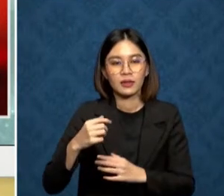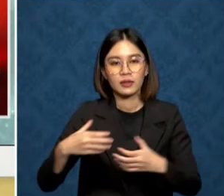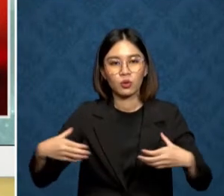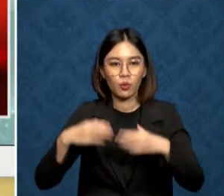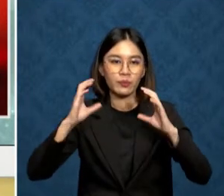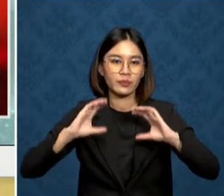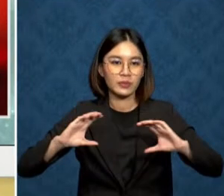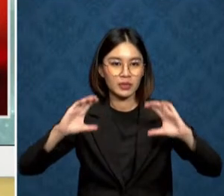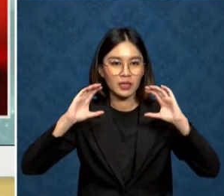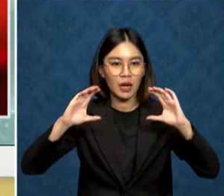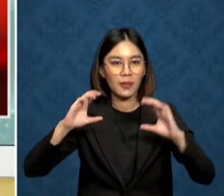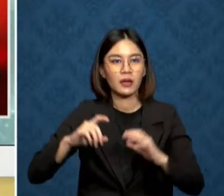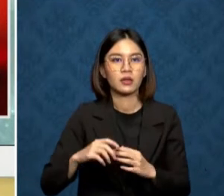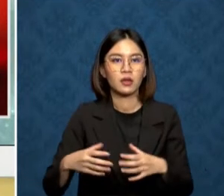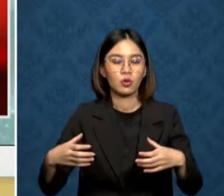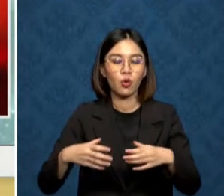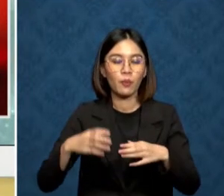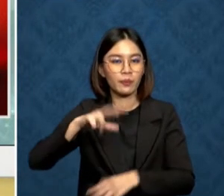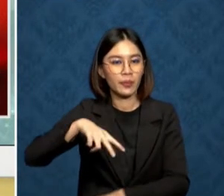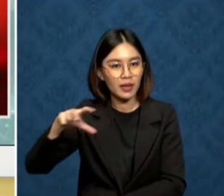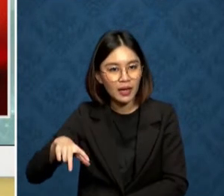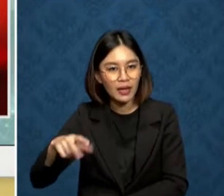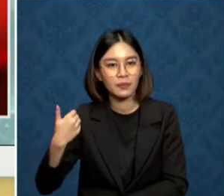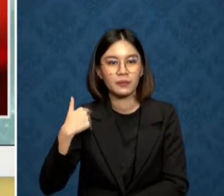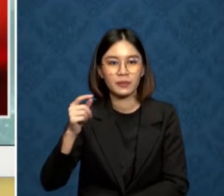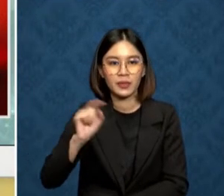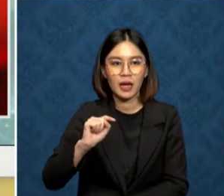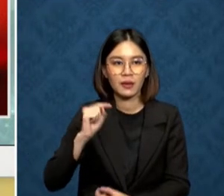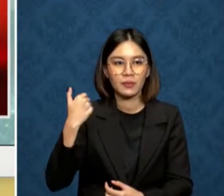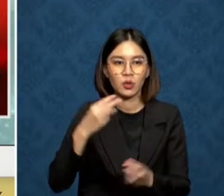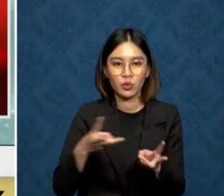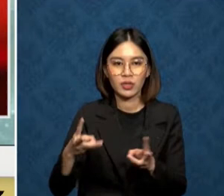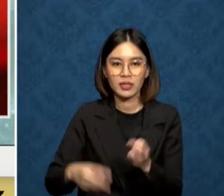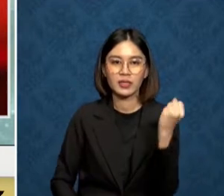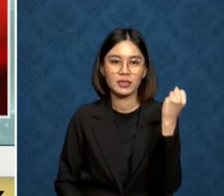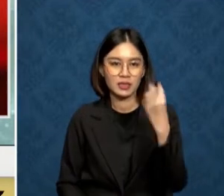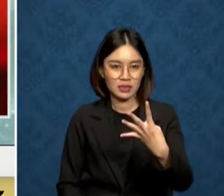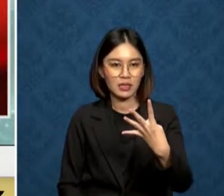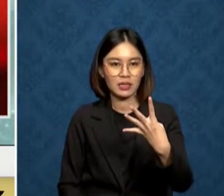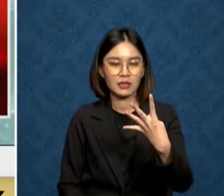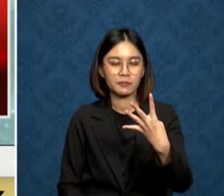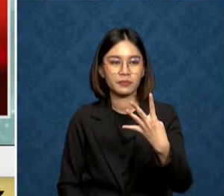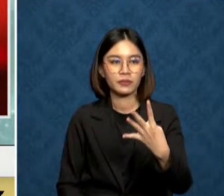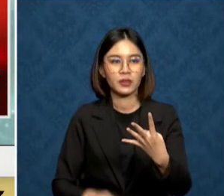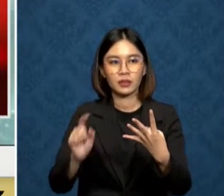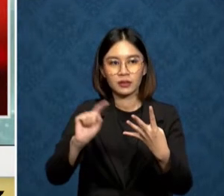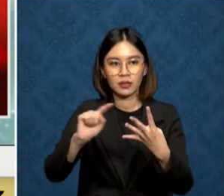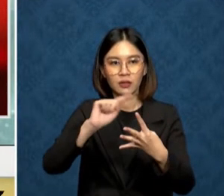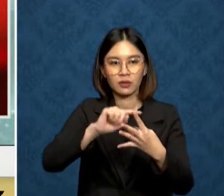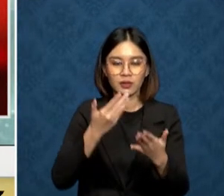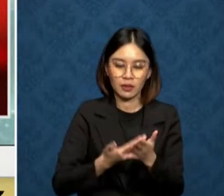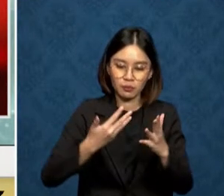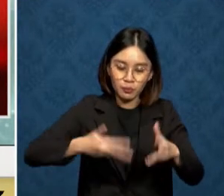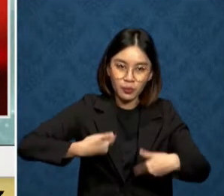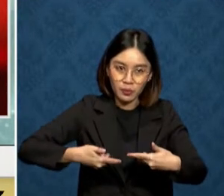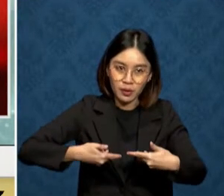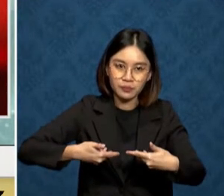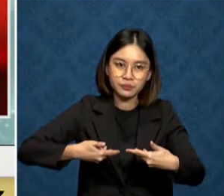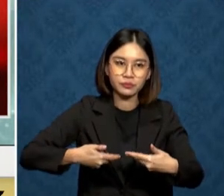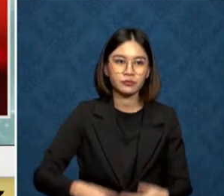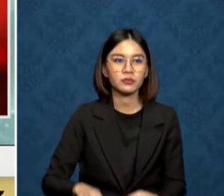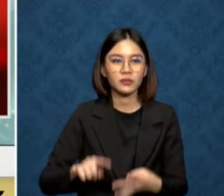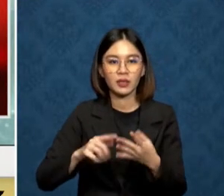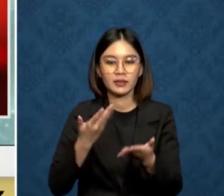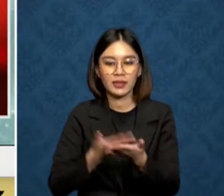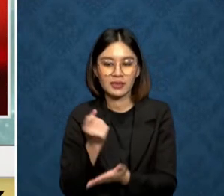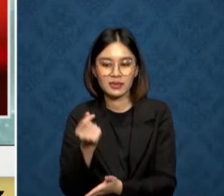และพักเฯ teníaเป็แ่นกรางโดยวางอยู่บน 4 กนไลลักนั่นคือการเพิ่มรายได้ล